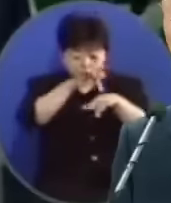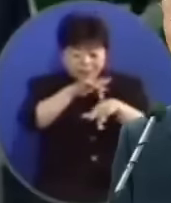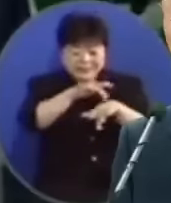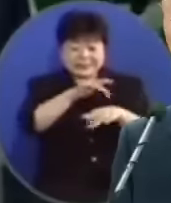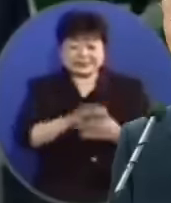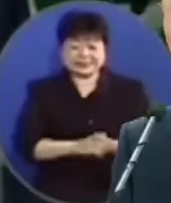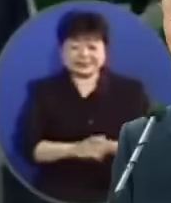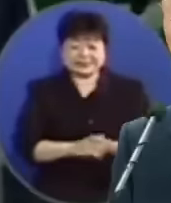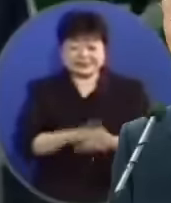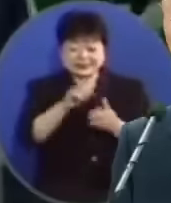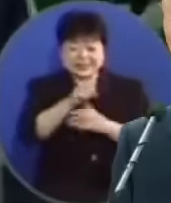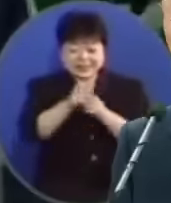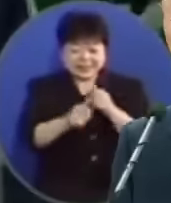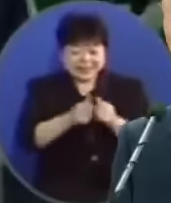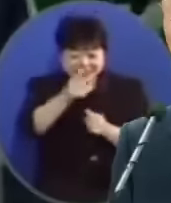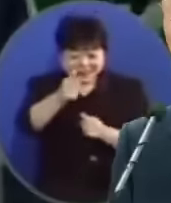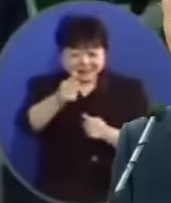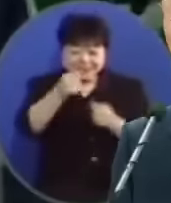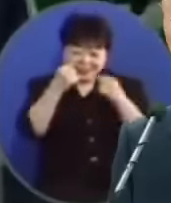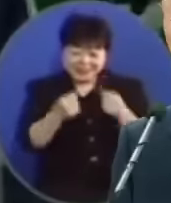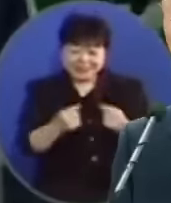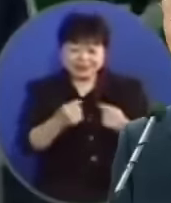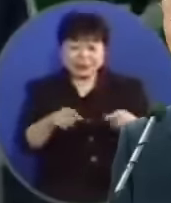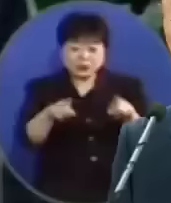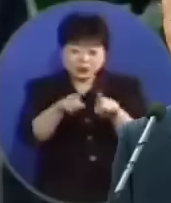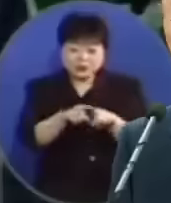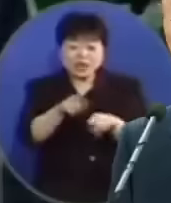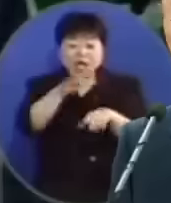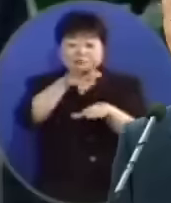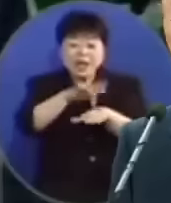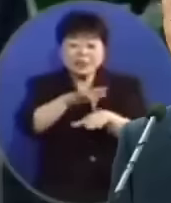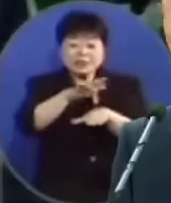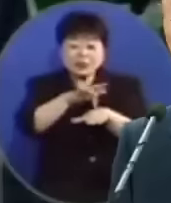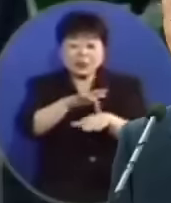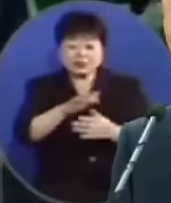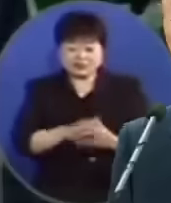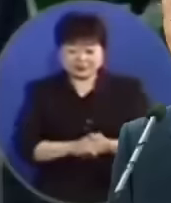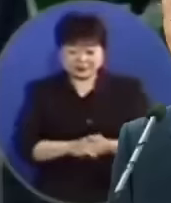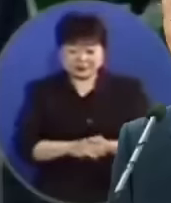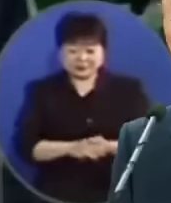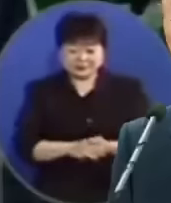것입니다. 오늘 이 시간에 하나님이 계신과 동시에 마귀도